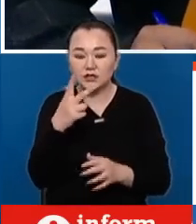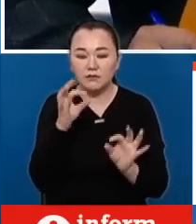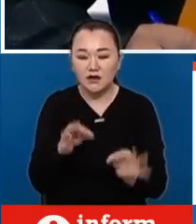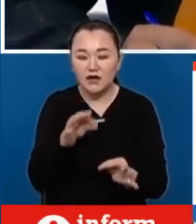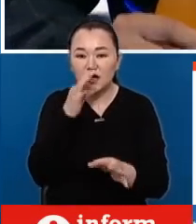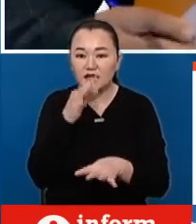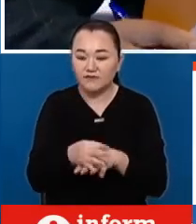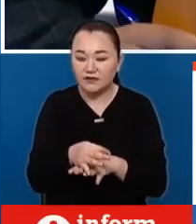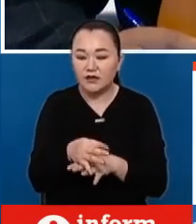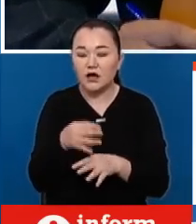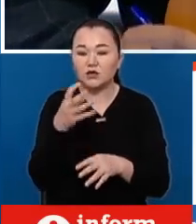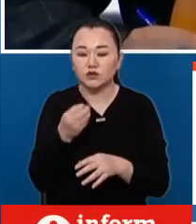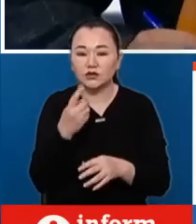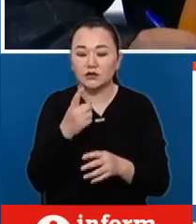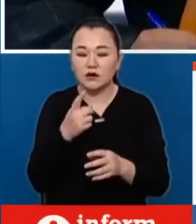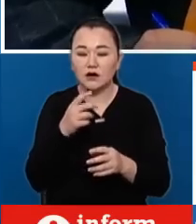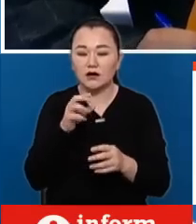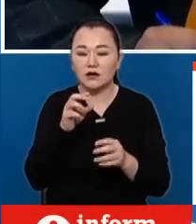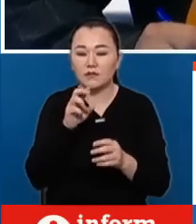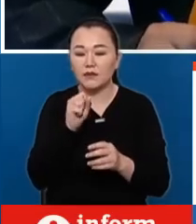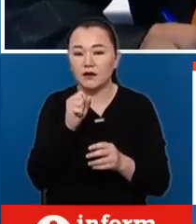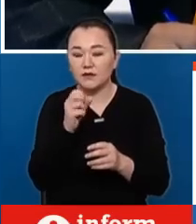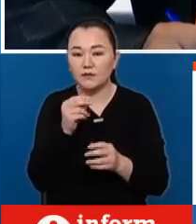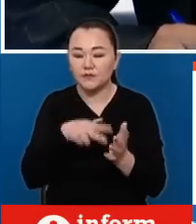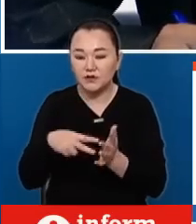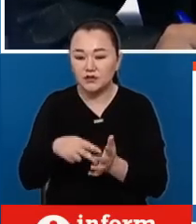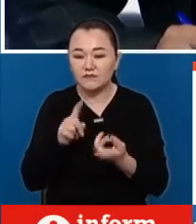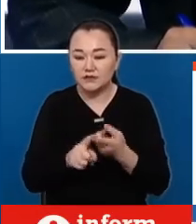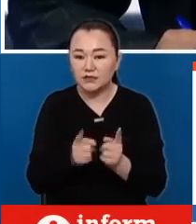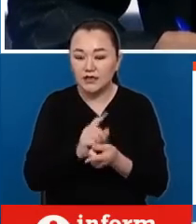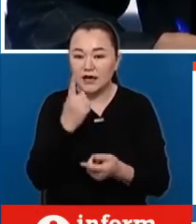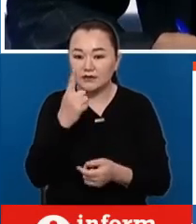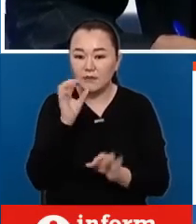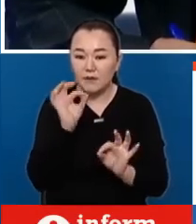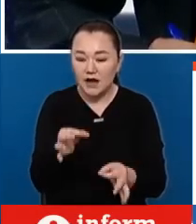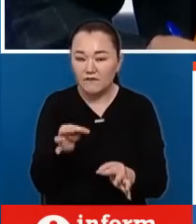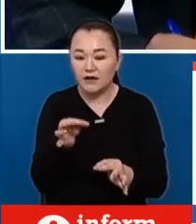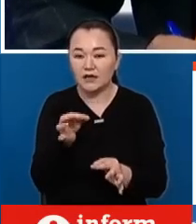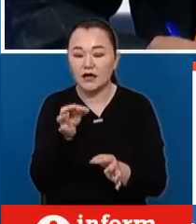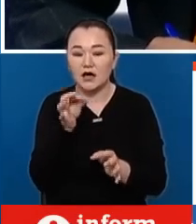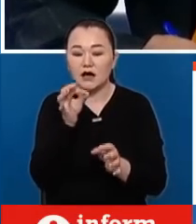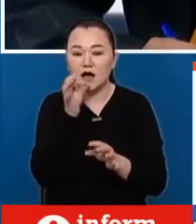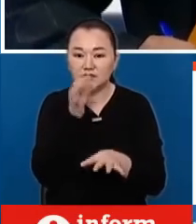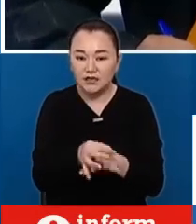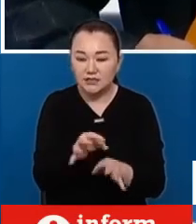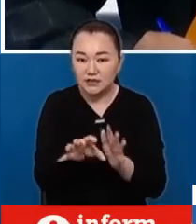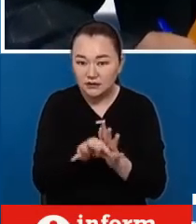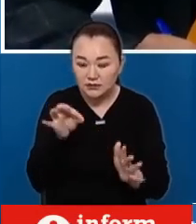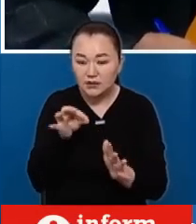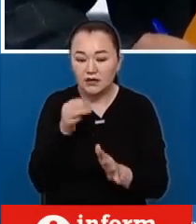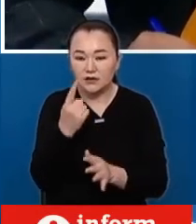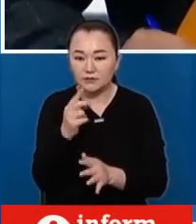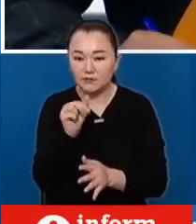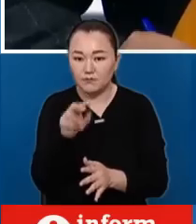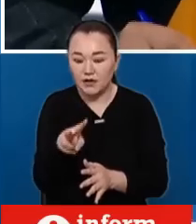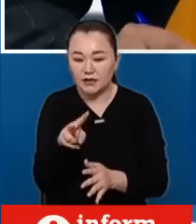ұсынылады. Сәйкесінше бағалау да өзгертіліп отыр. Мәселен, талапкер бір дұрыс жауабы бар тапсырманың дұрыс нұсқасын таңдаса, бір бал